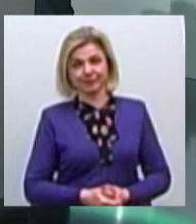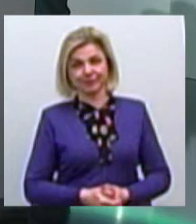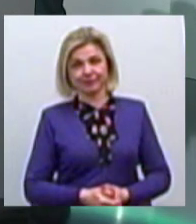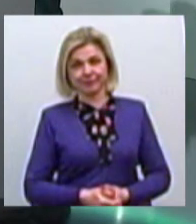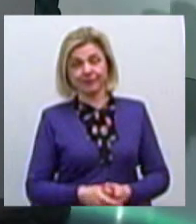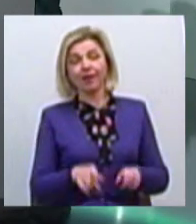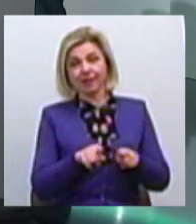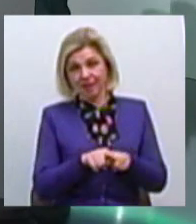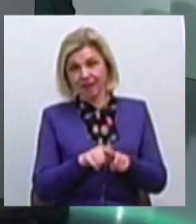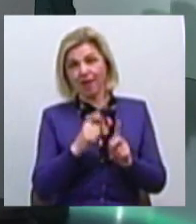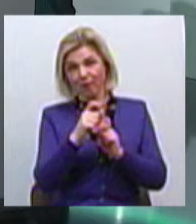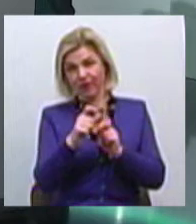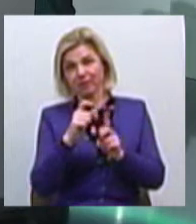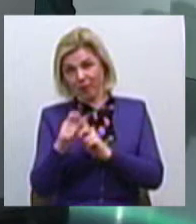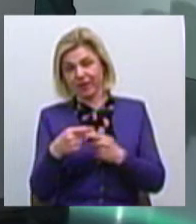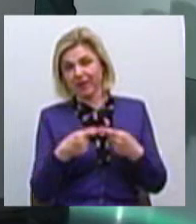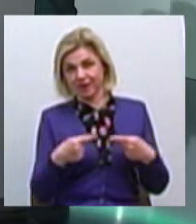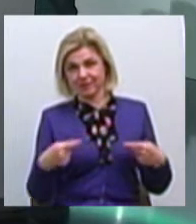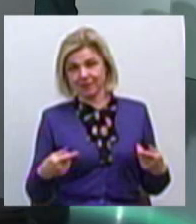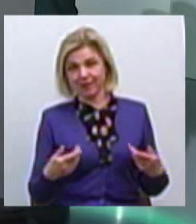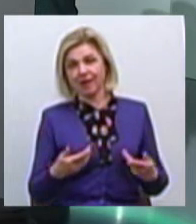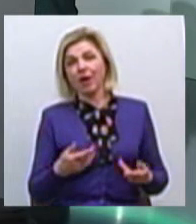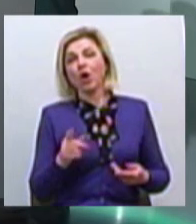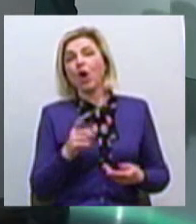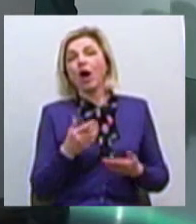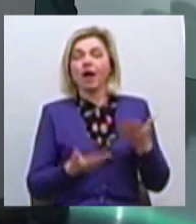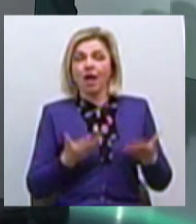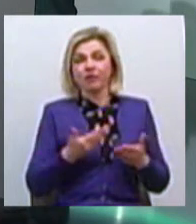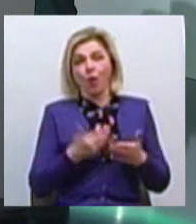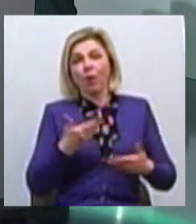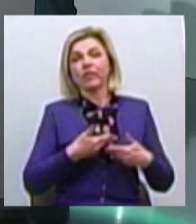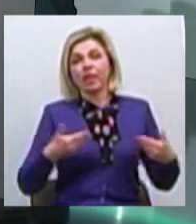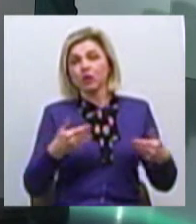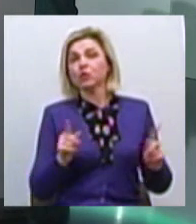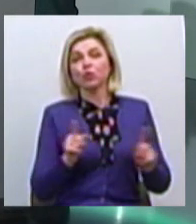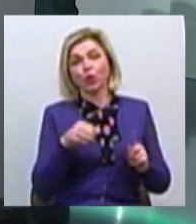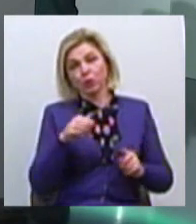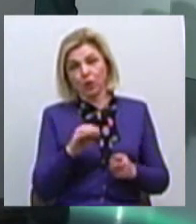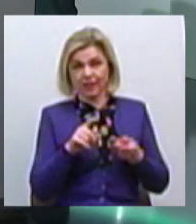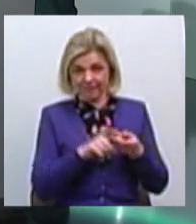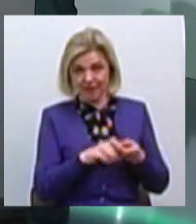Ну, ось такі відповіді різні. Хіба від нас щось залежить?